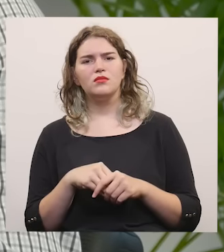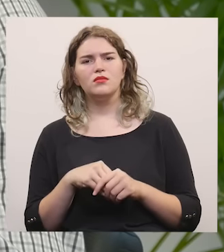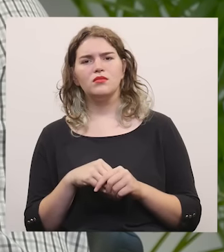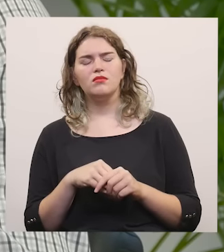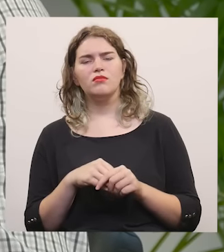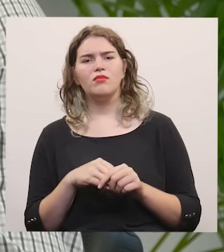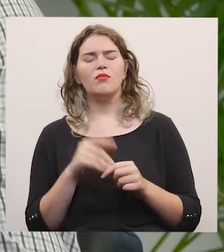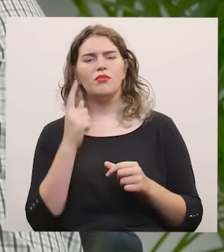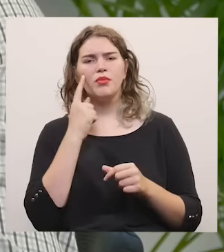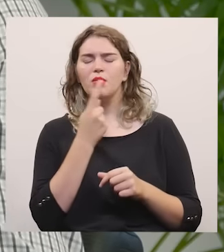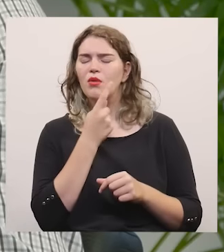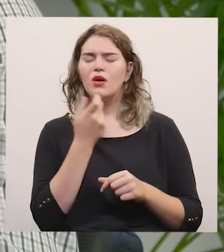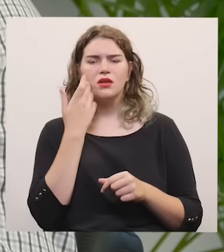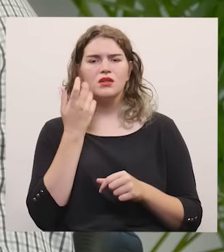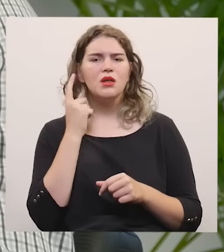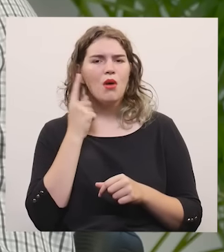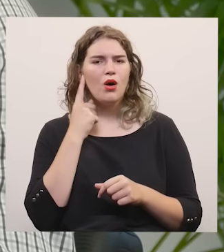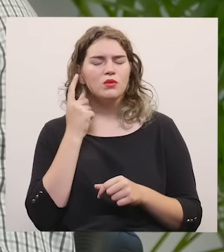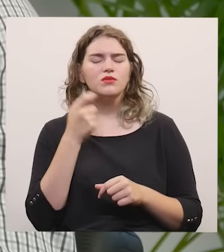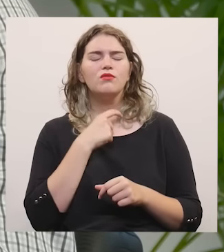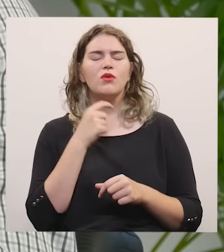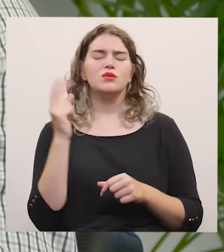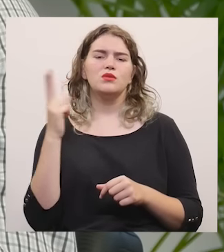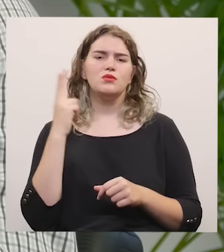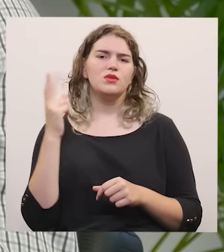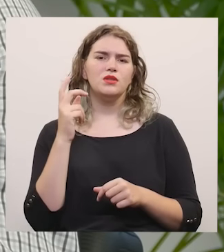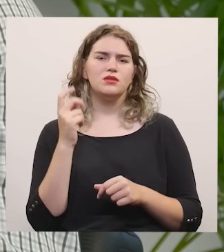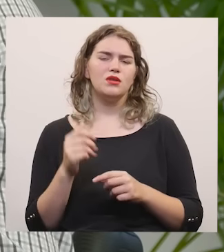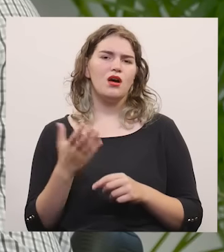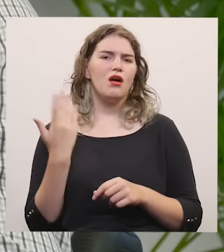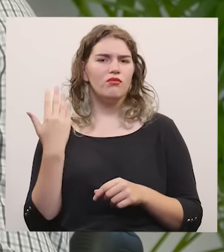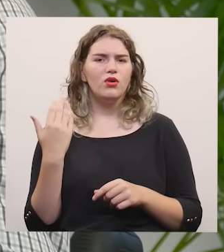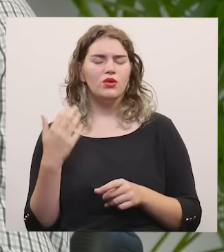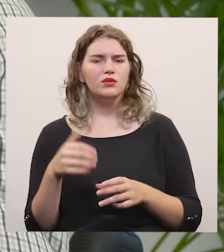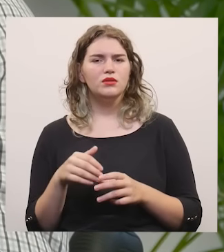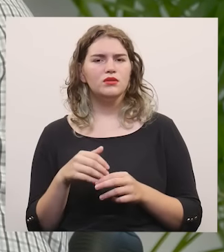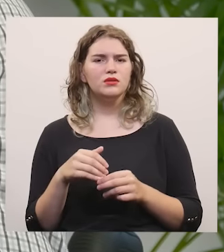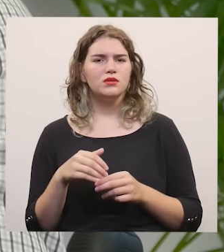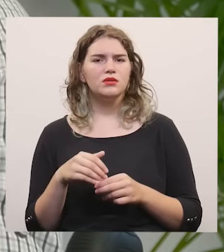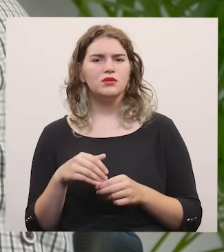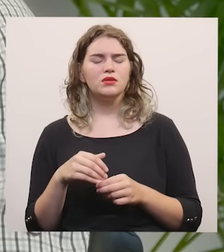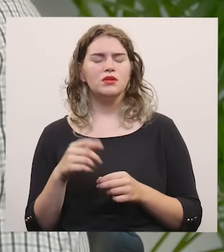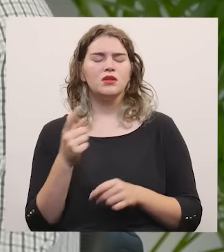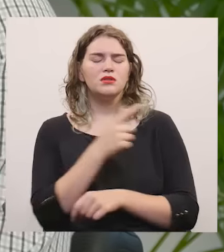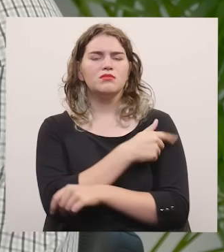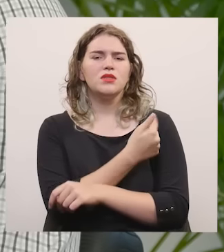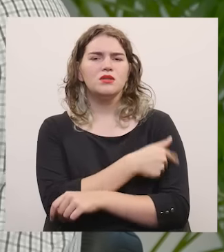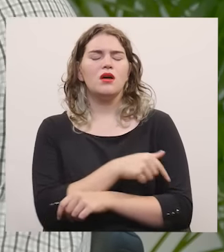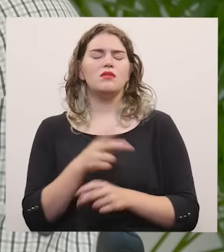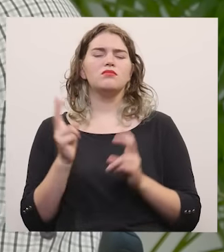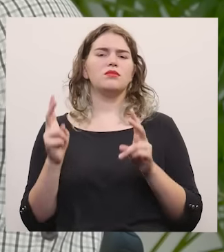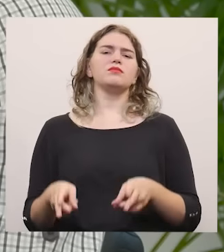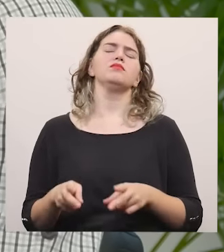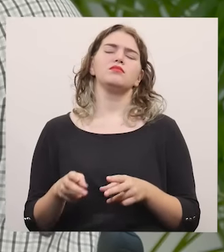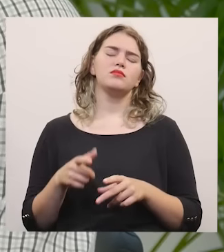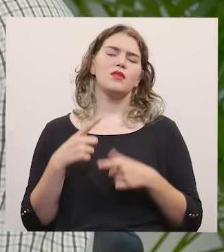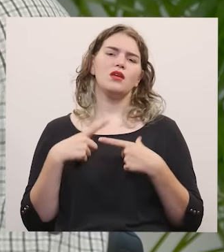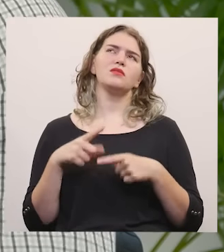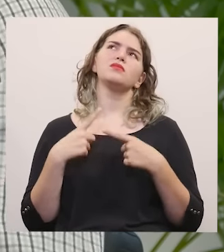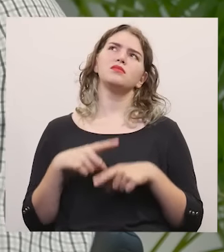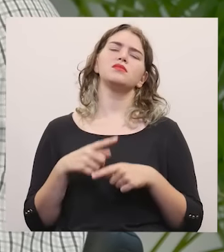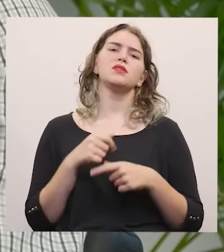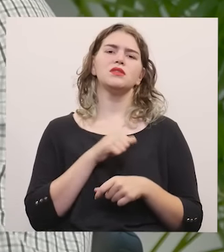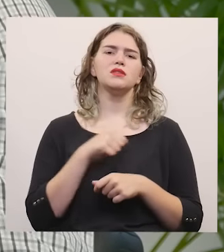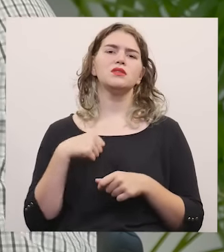prima dată când am auzit vocea clară auditivă a lui Dumnezeu a fost în salonul de spital, pe patul de spital.